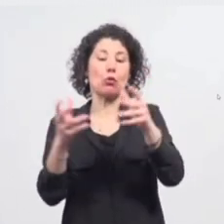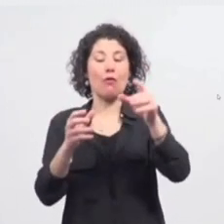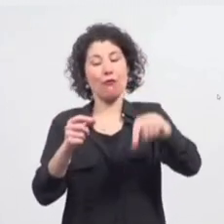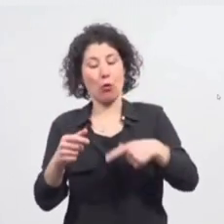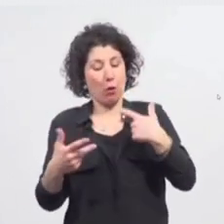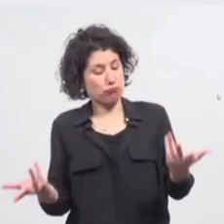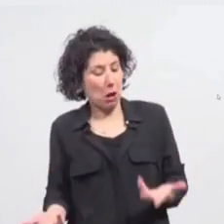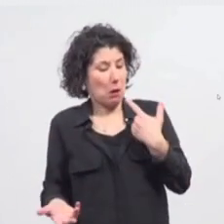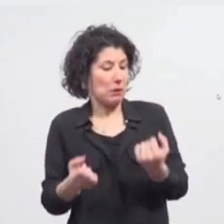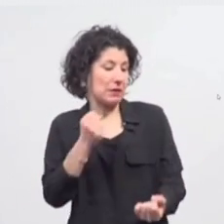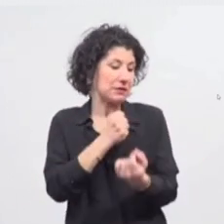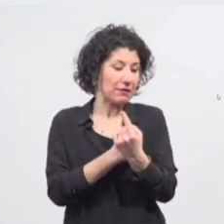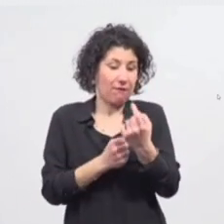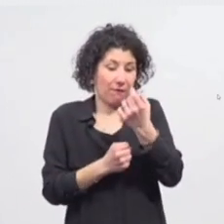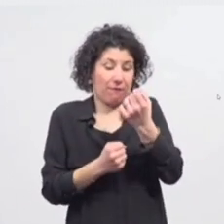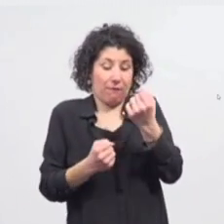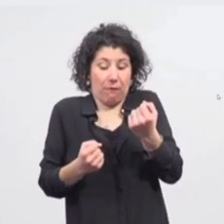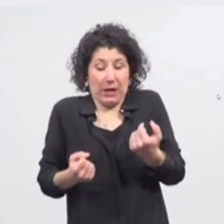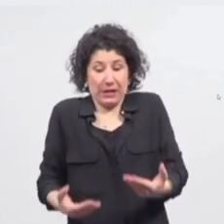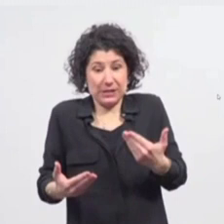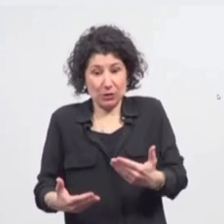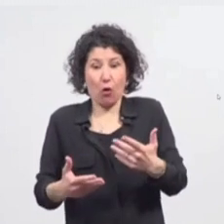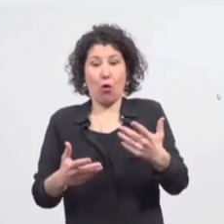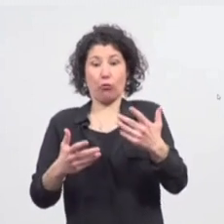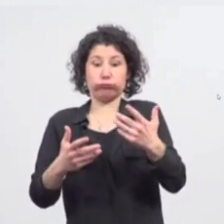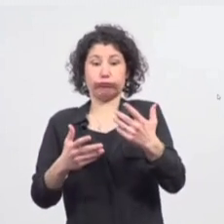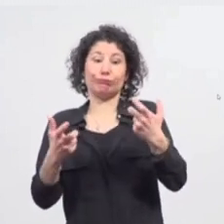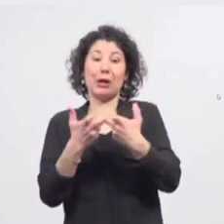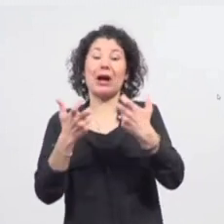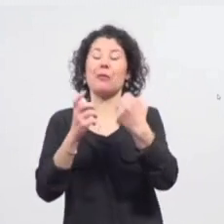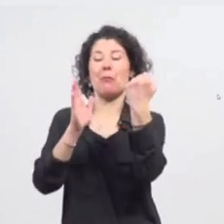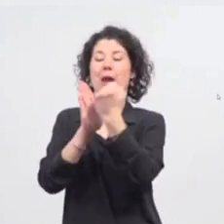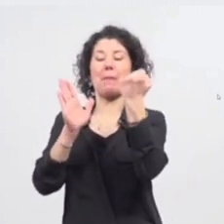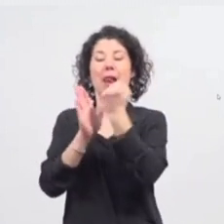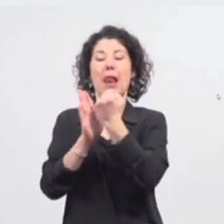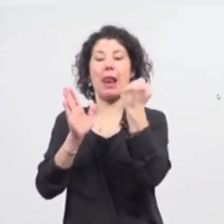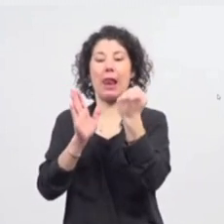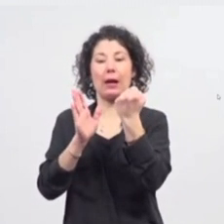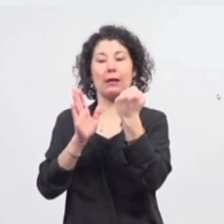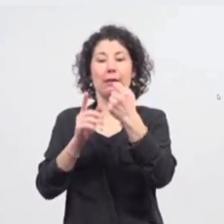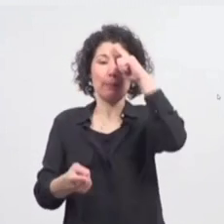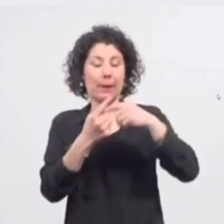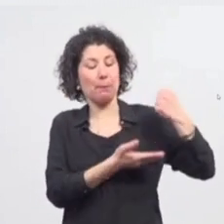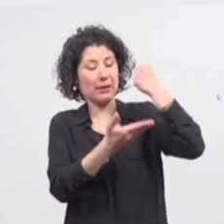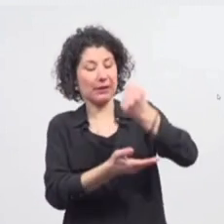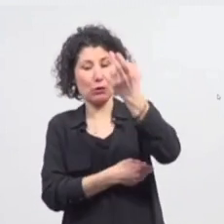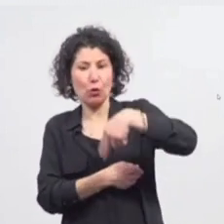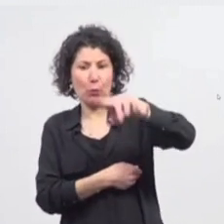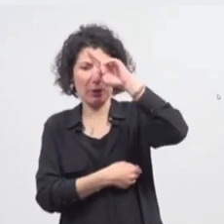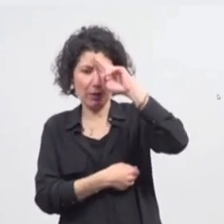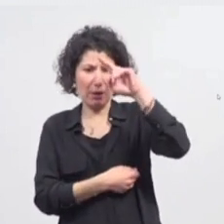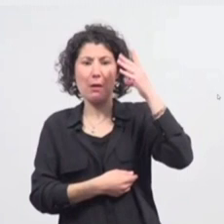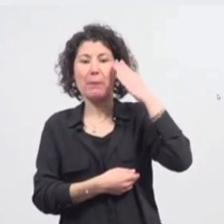patrimoine européen, qui, par son modèle d'échange et de coopération, peut acquérir une réelle notoriété à